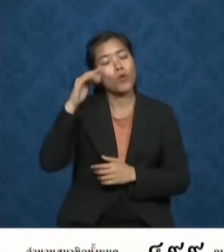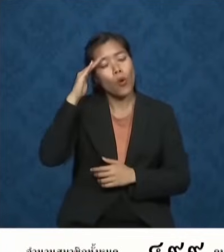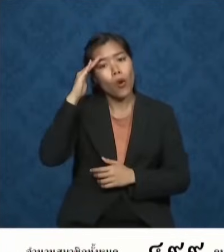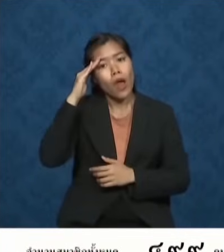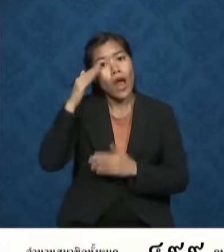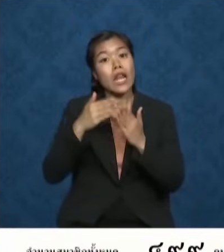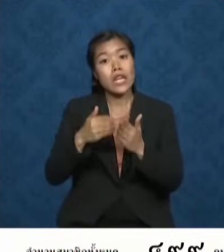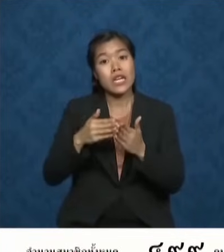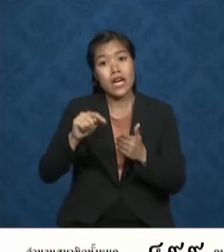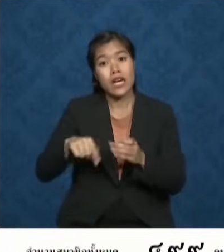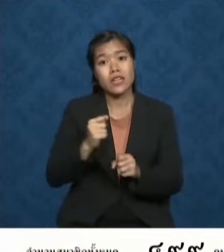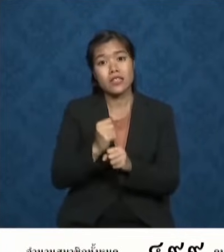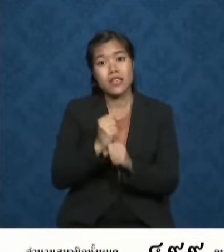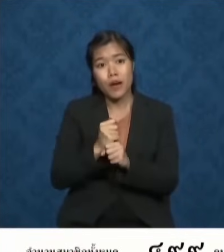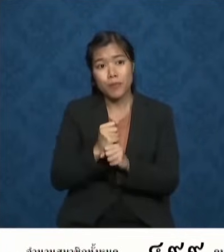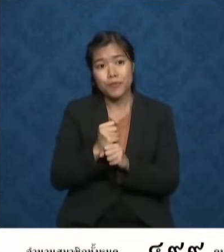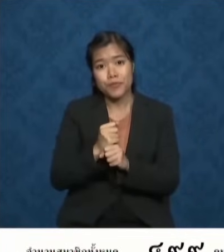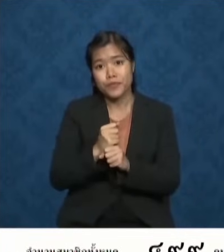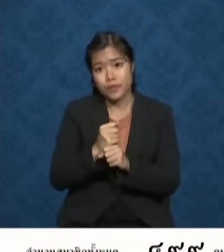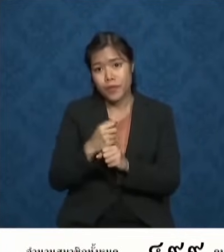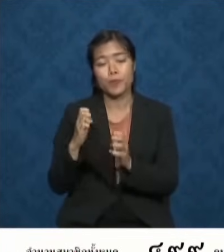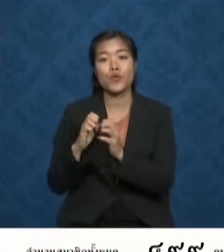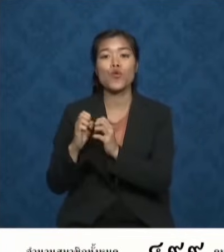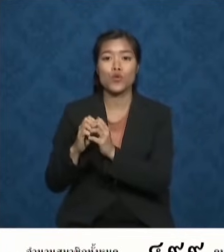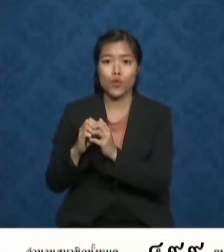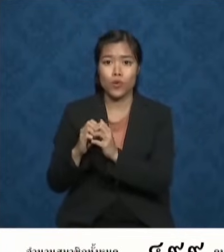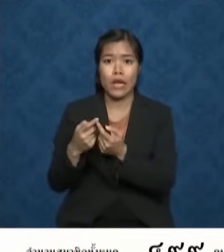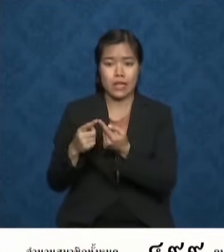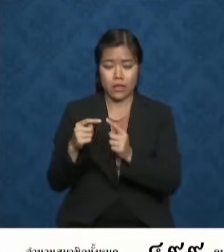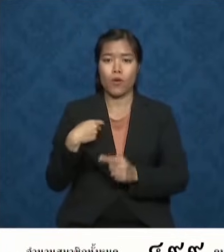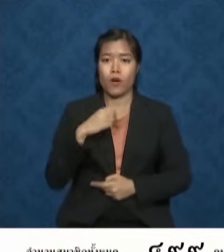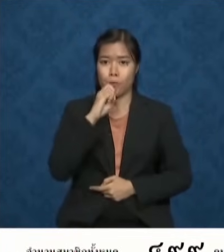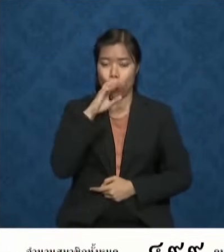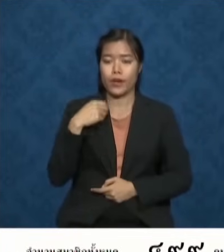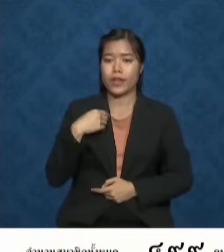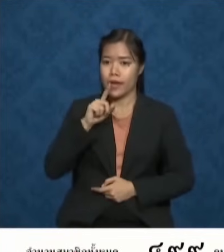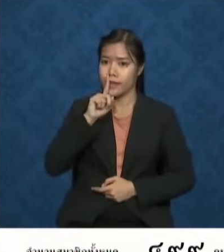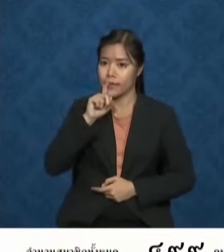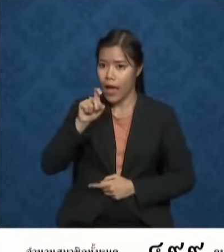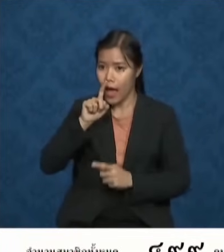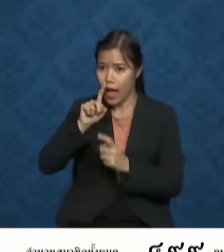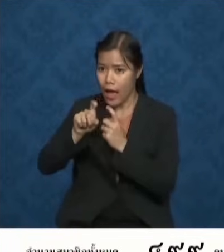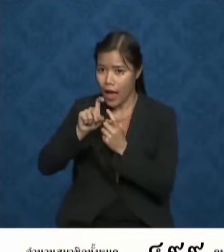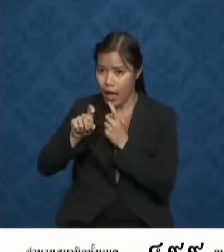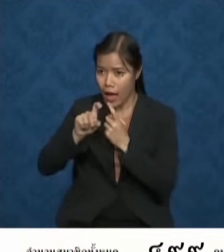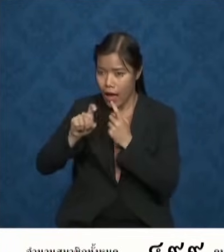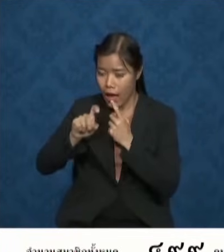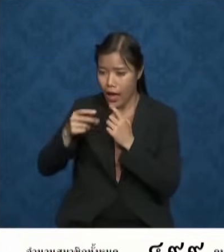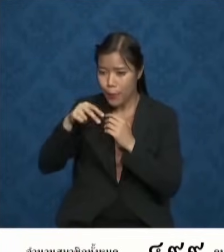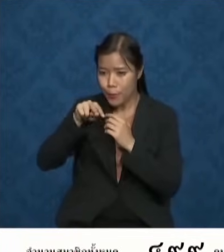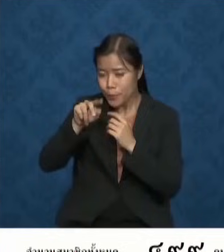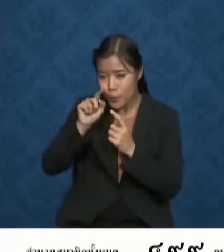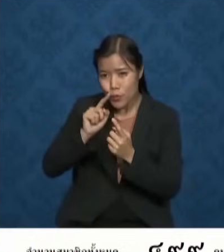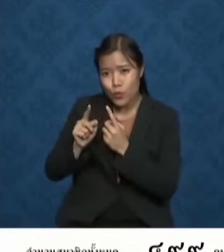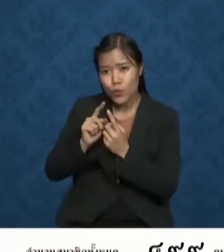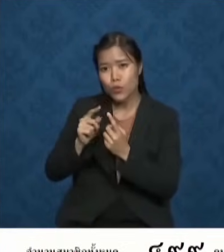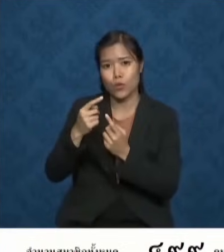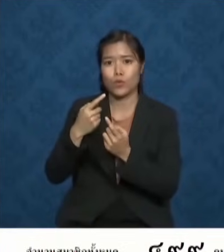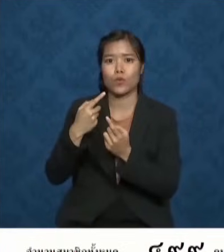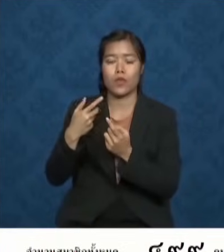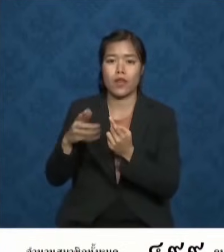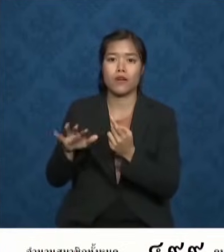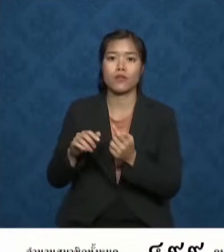ราบเรียนนะครับว่าภารกิจนี้เนี่ยผมถามมาหมดแล้วถามมาดูทั้งหมดกองทัพเรือปฏิเ